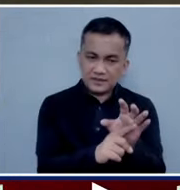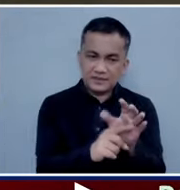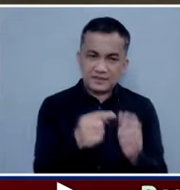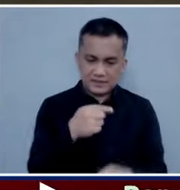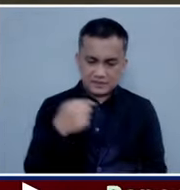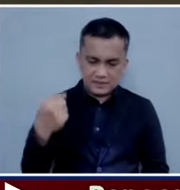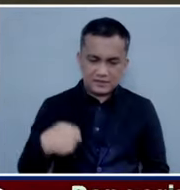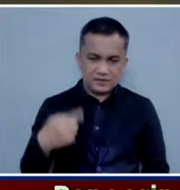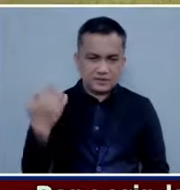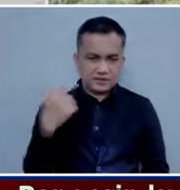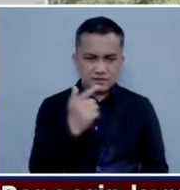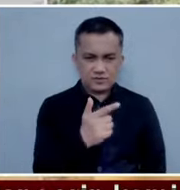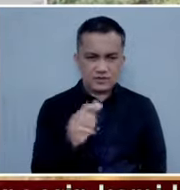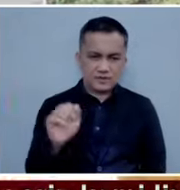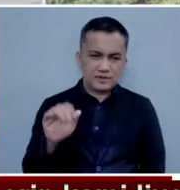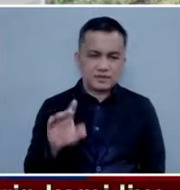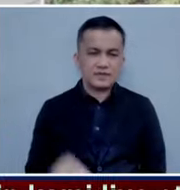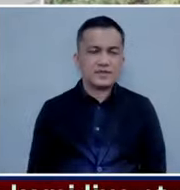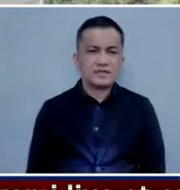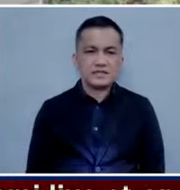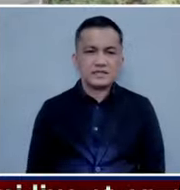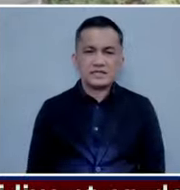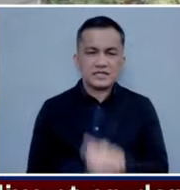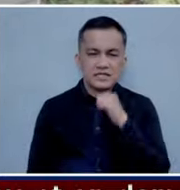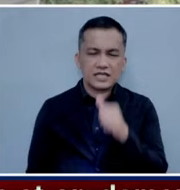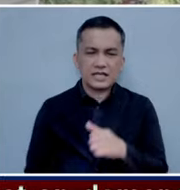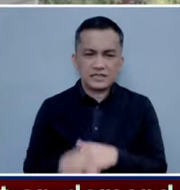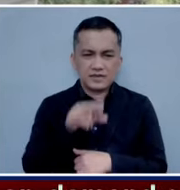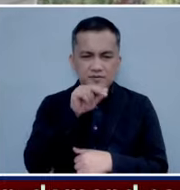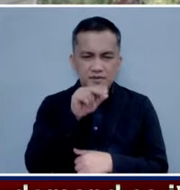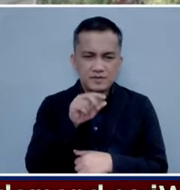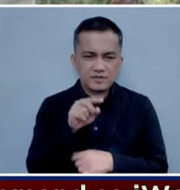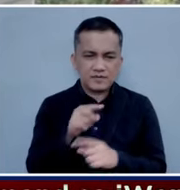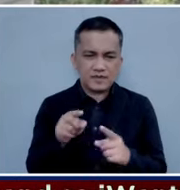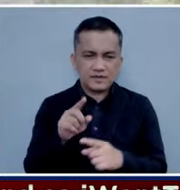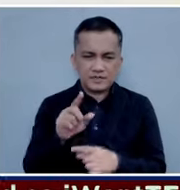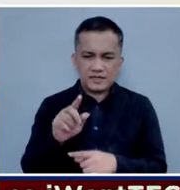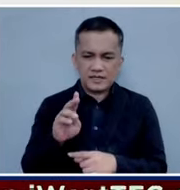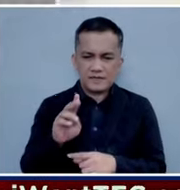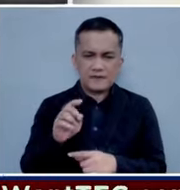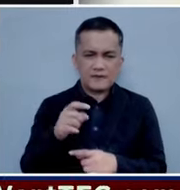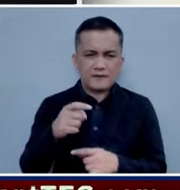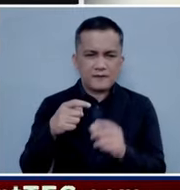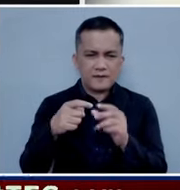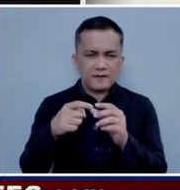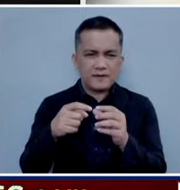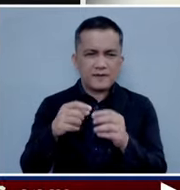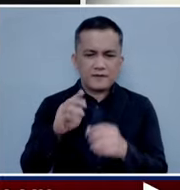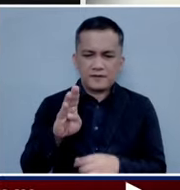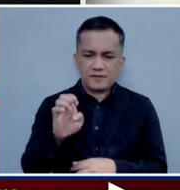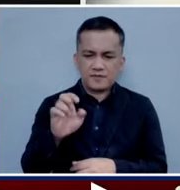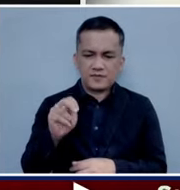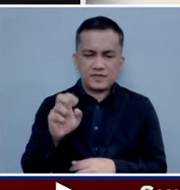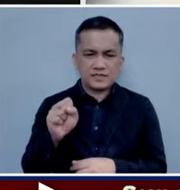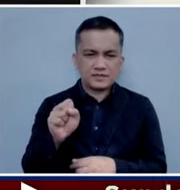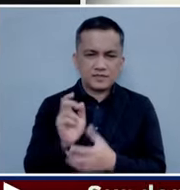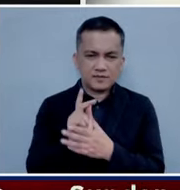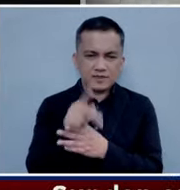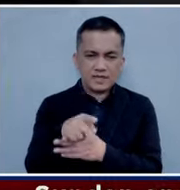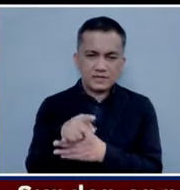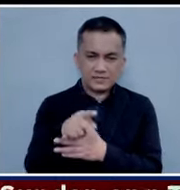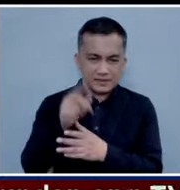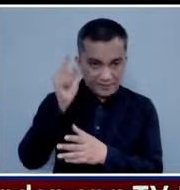noon pang 2015? Pero hindi mga bibe, kundi mga bean sprout o maliliit na halaman ang nagtubuan sa mga